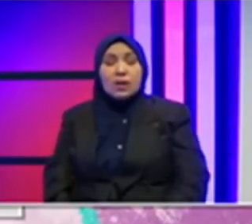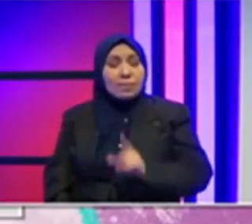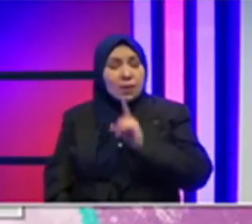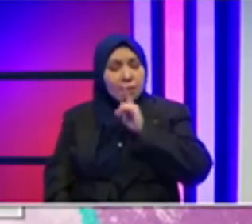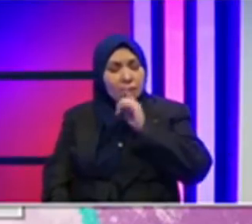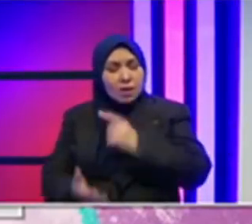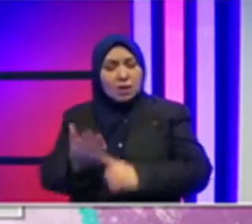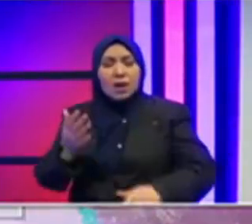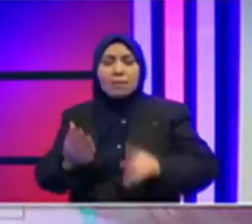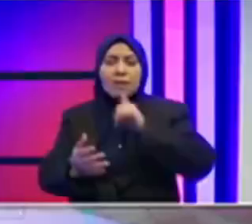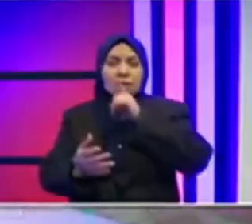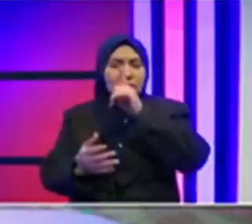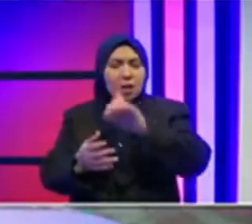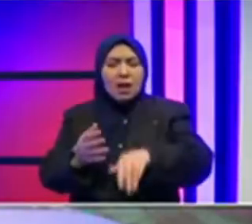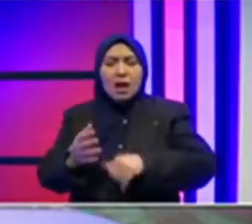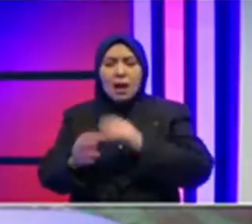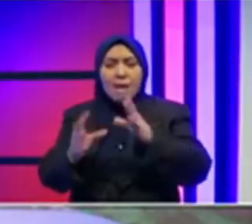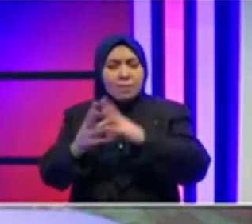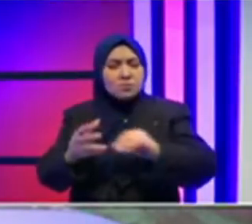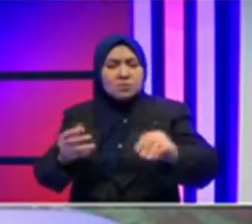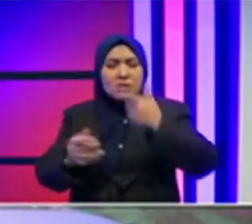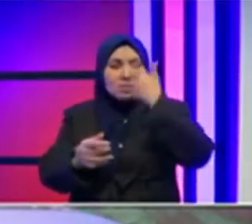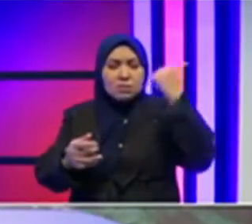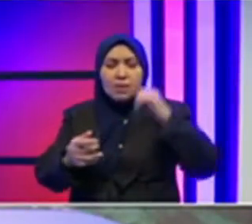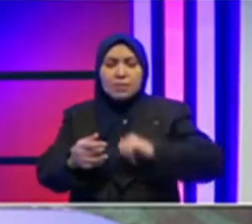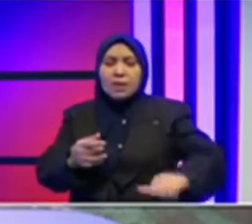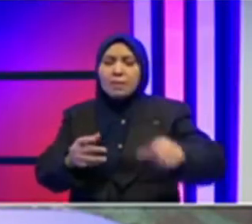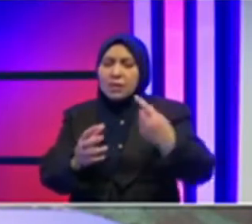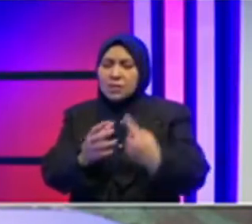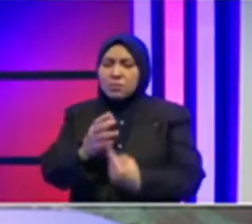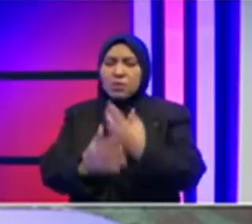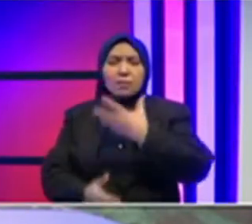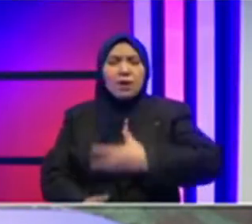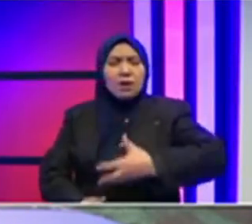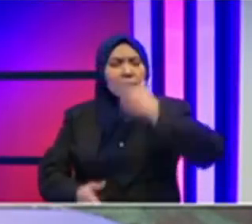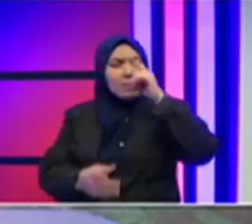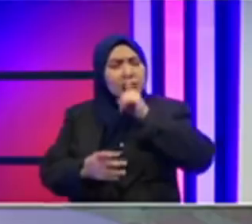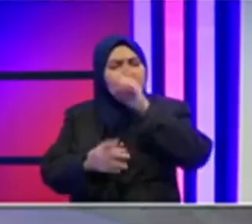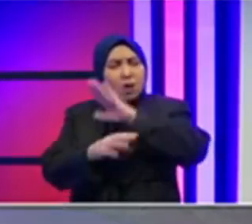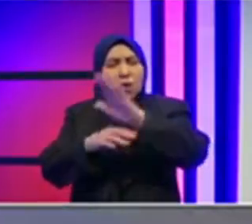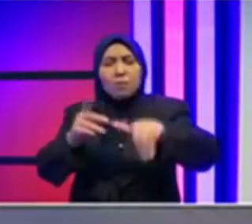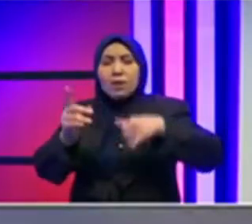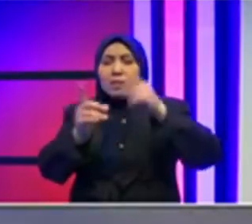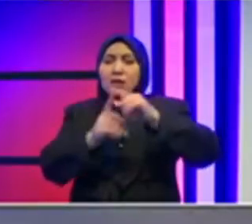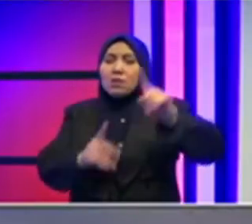صدق الله العظيم.